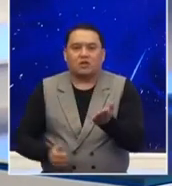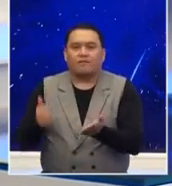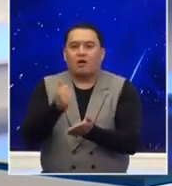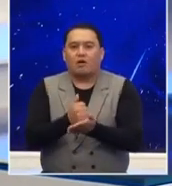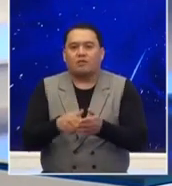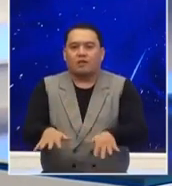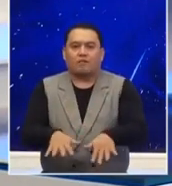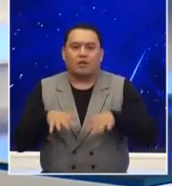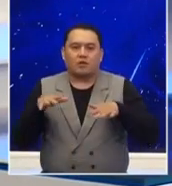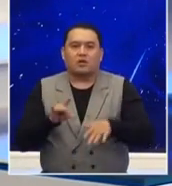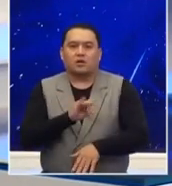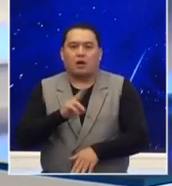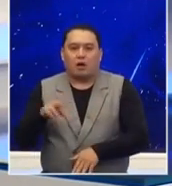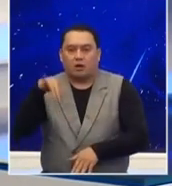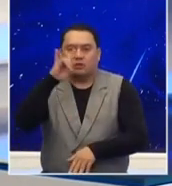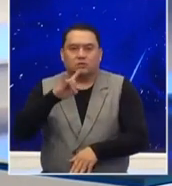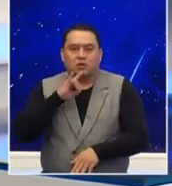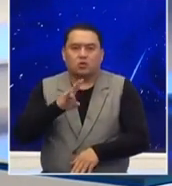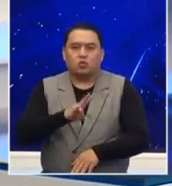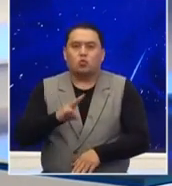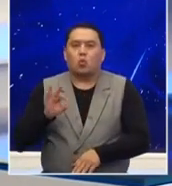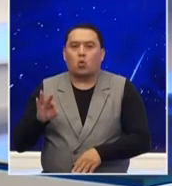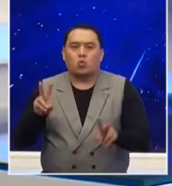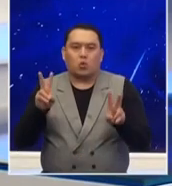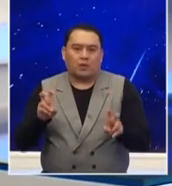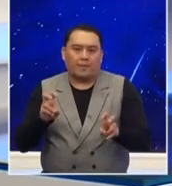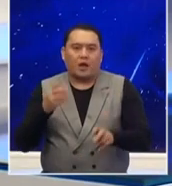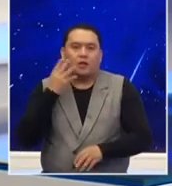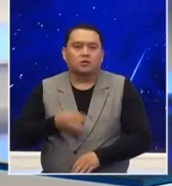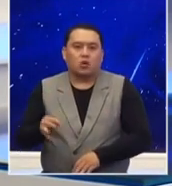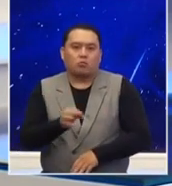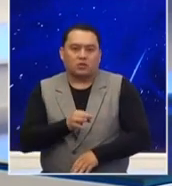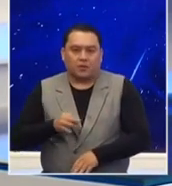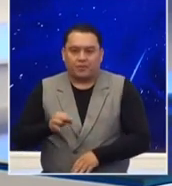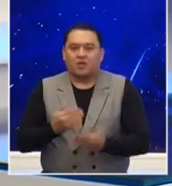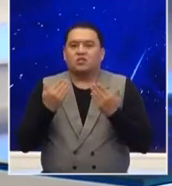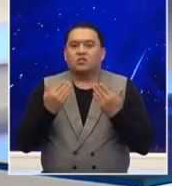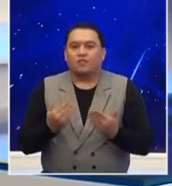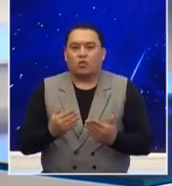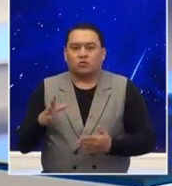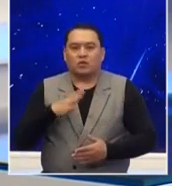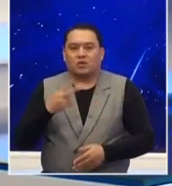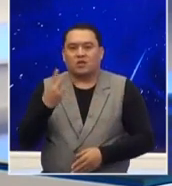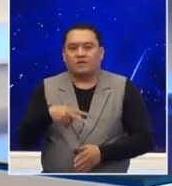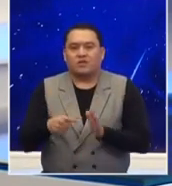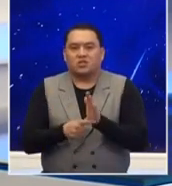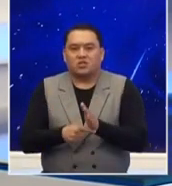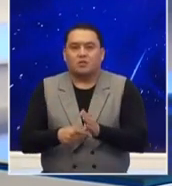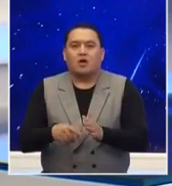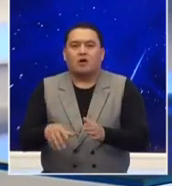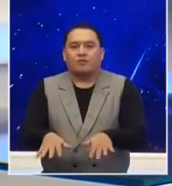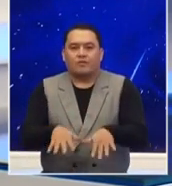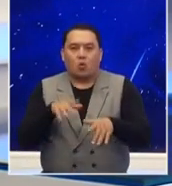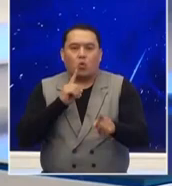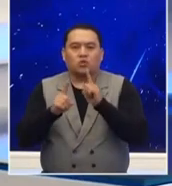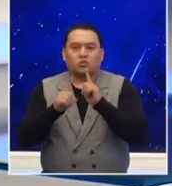в депутаты Мажилиса парламента Республики Казахстан от партии Нур Отан по Алматинской области. Сегодня состоялась 27-я